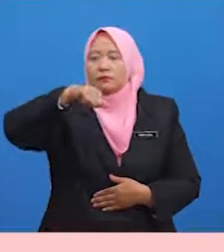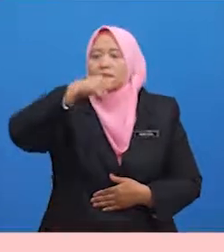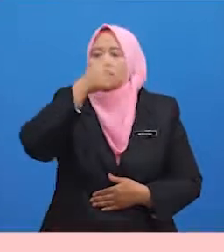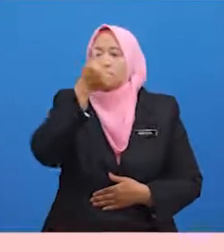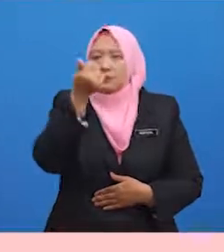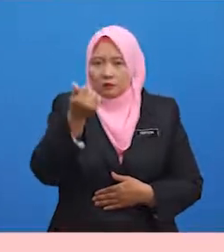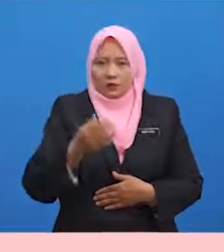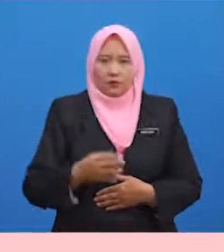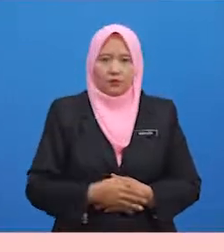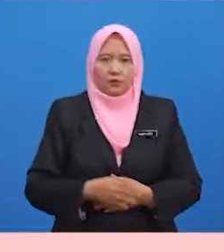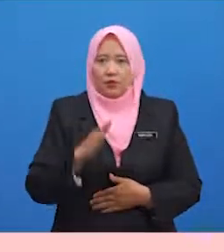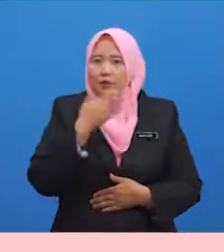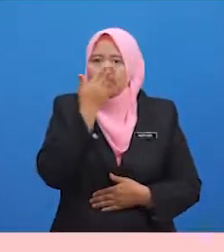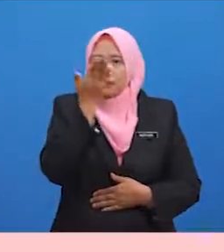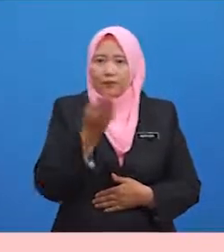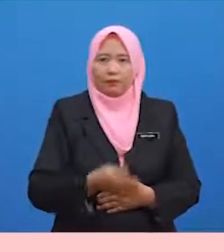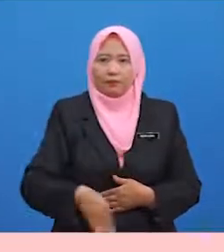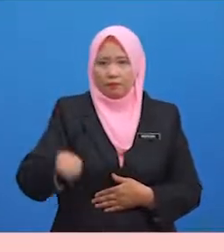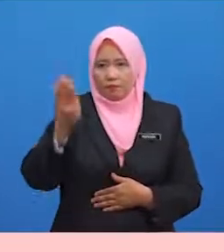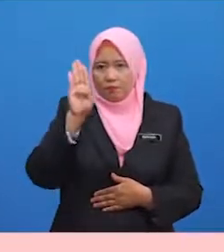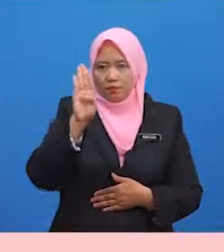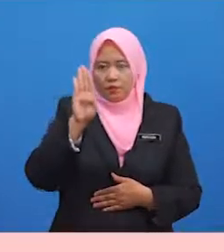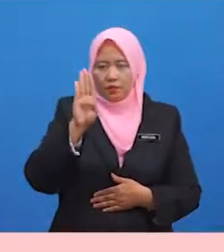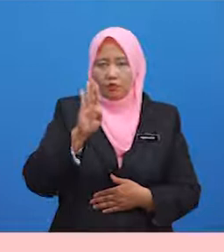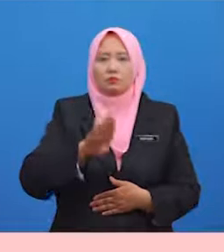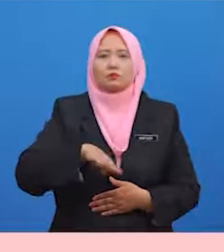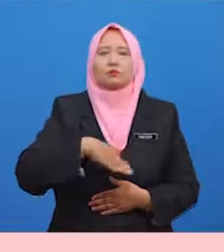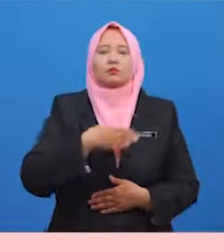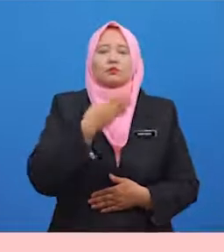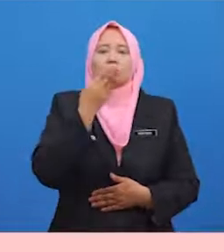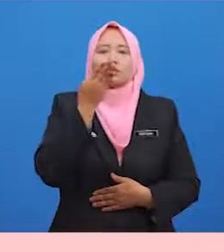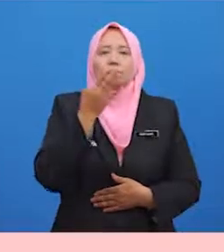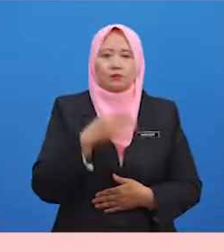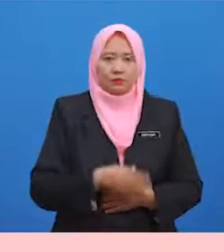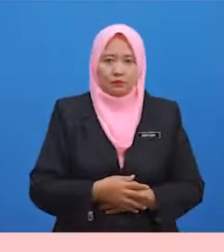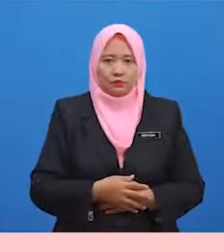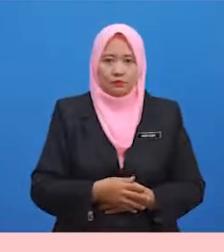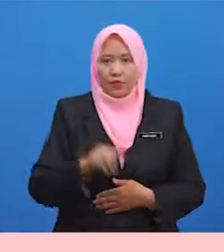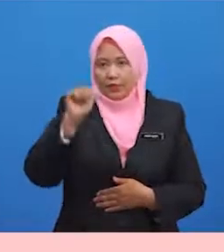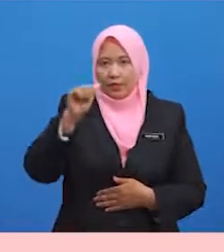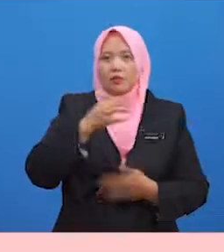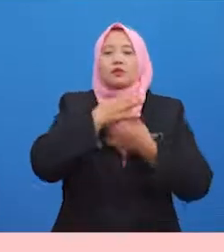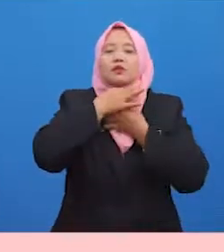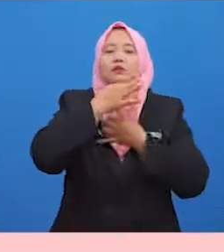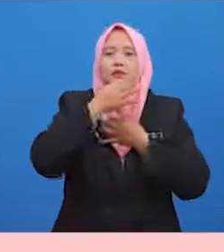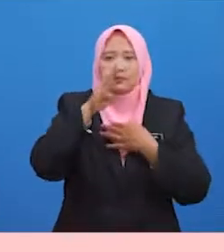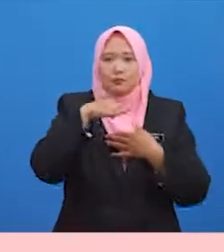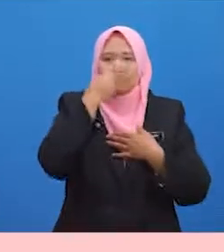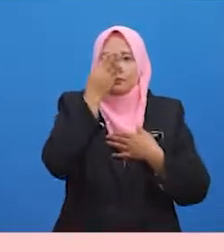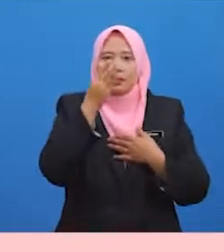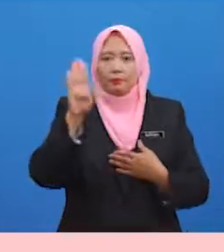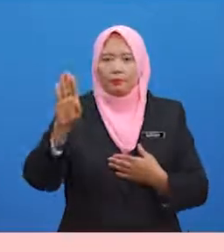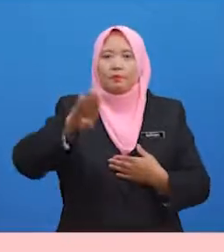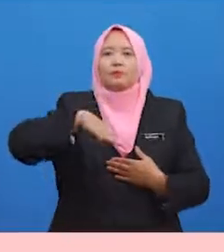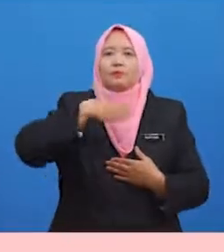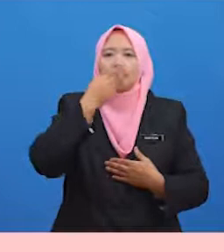atau saluran pernafasan. B merujuk kepada breathing atau pernafasan. Manakala C merujuk